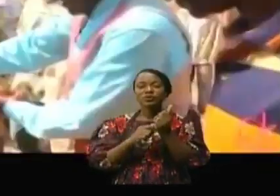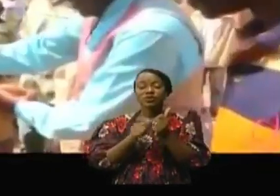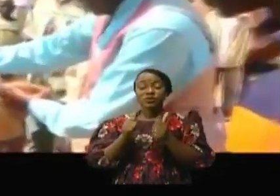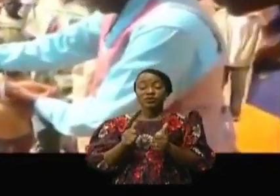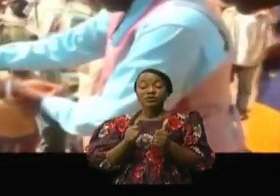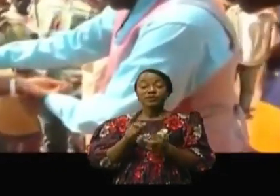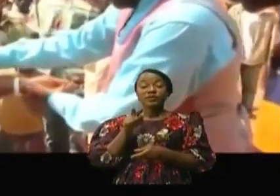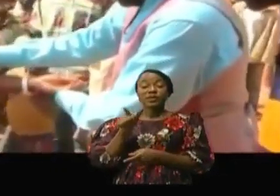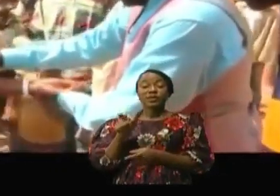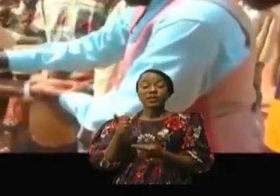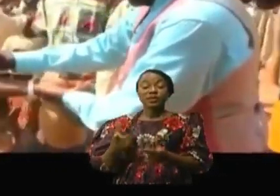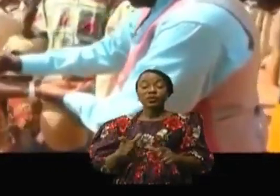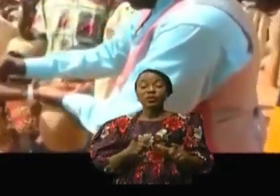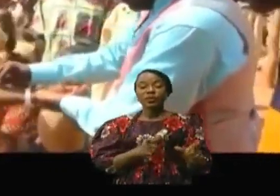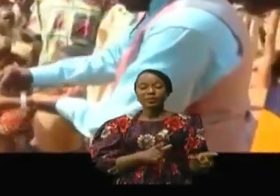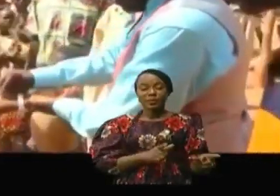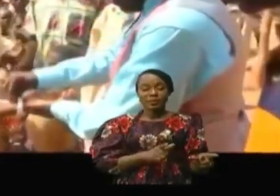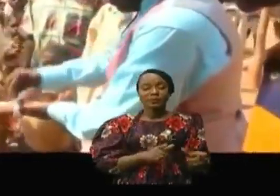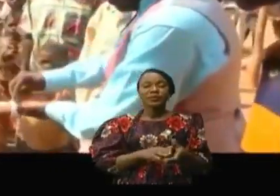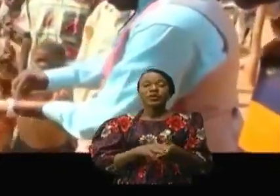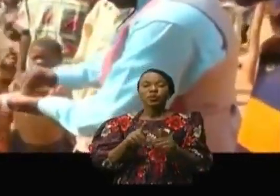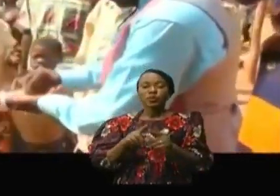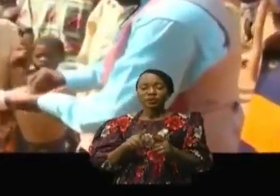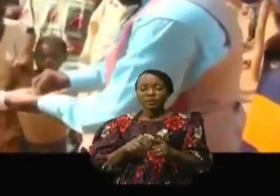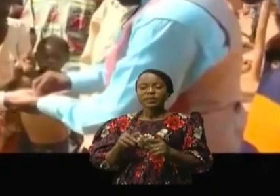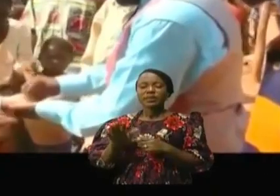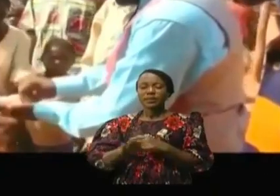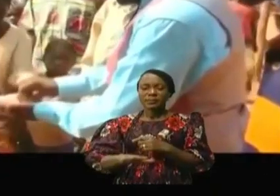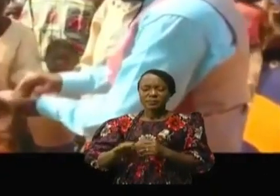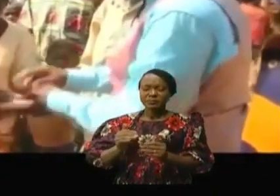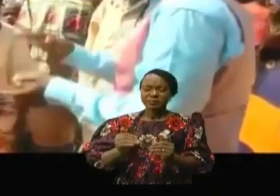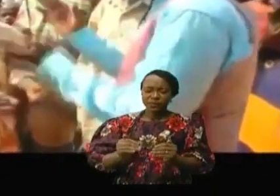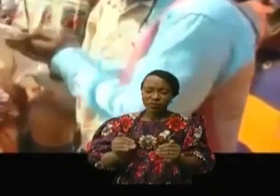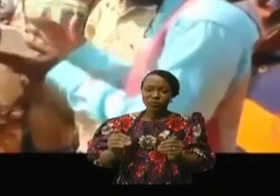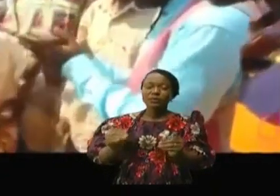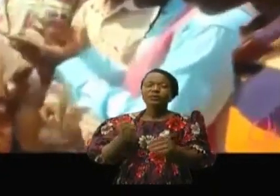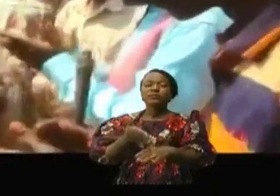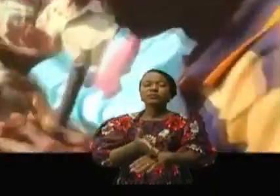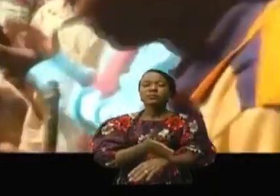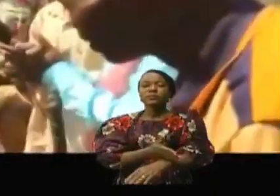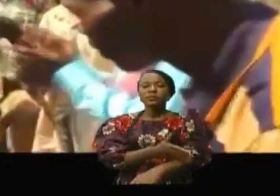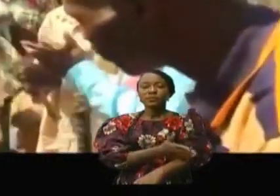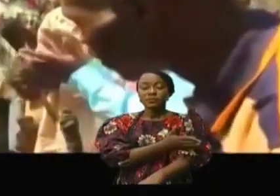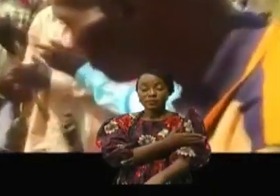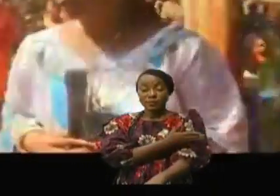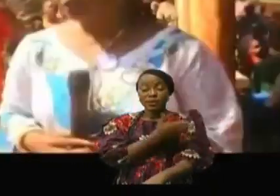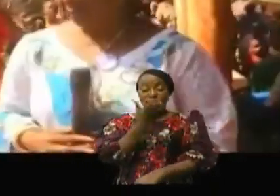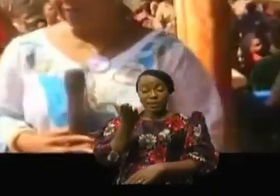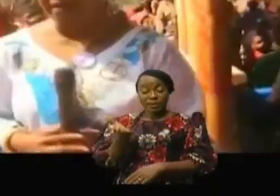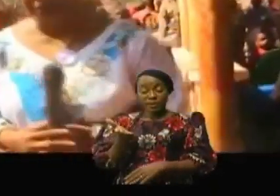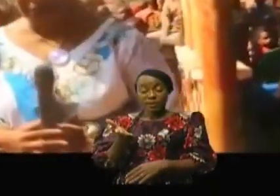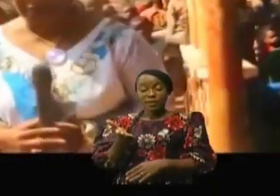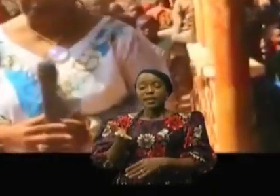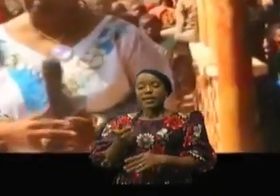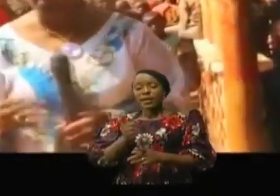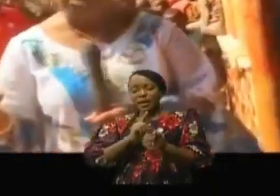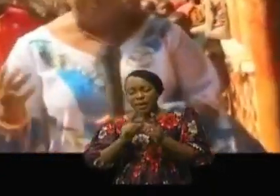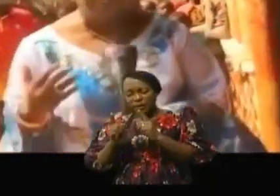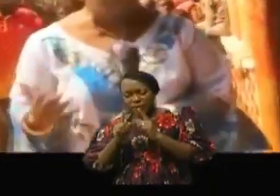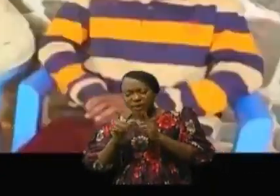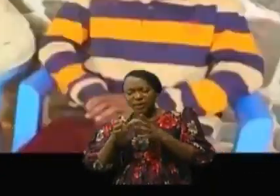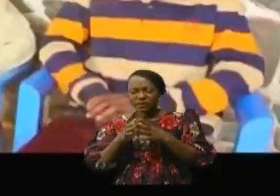décentralisée du Lualaba, afin que les pays puissent continuer à progresser. Sur place, elle a échangé avec plusieurs couches